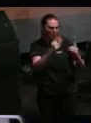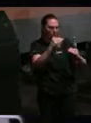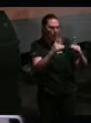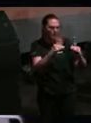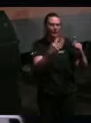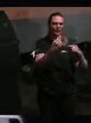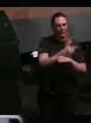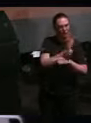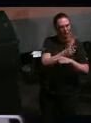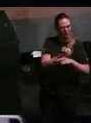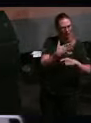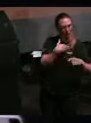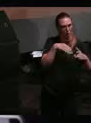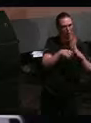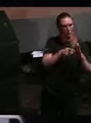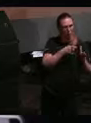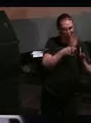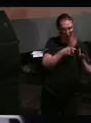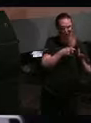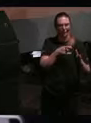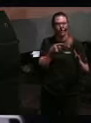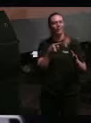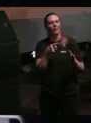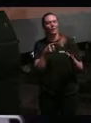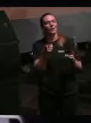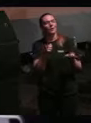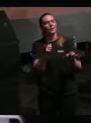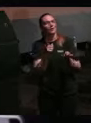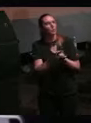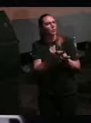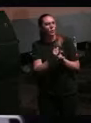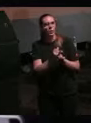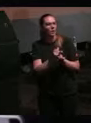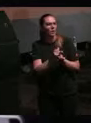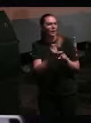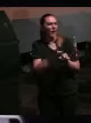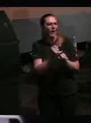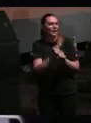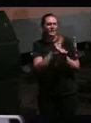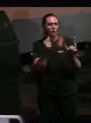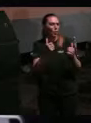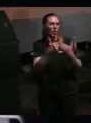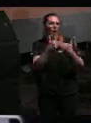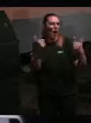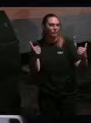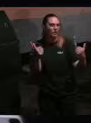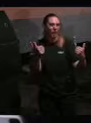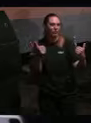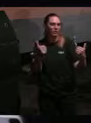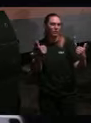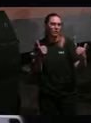for vi styrer mot underskudd. Det betyr at man ser at det ikke så stor avstand som man gjorde forrige gang man analyserte